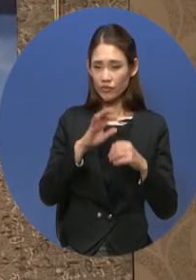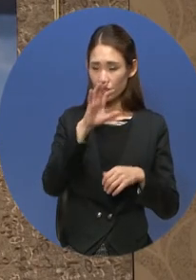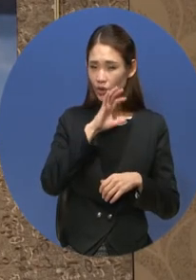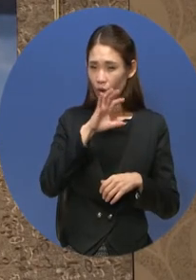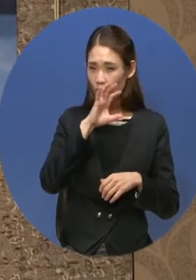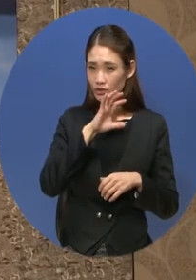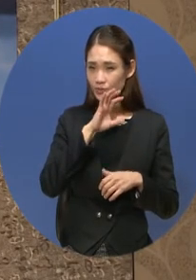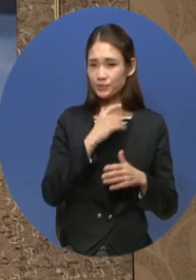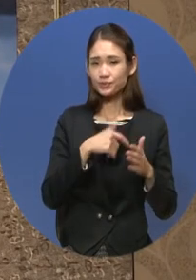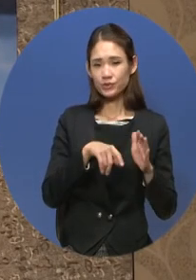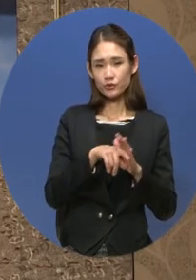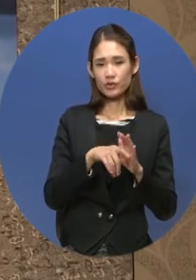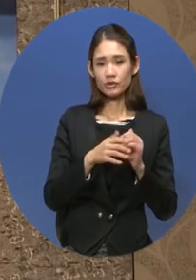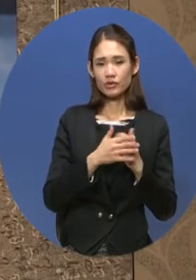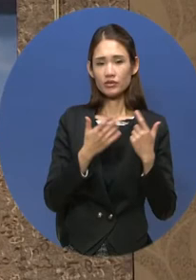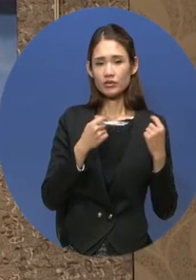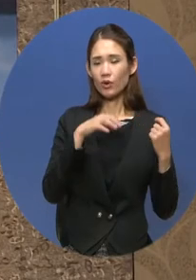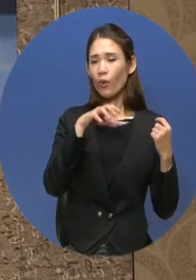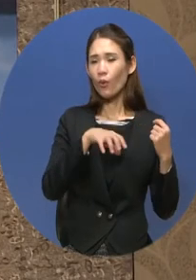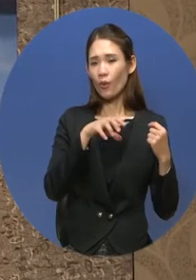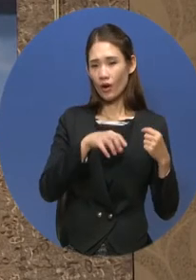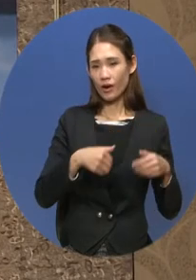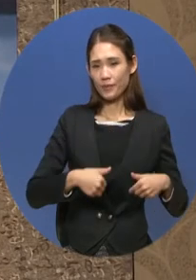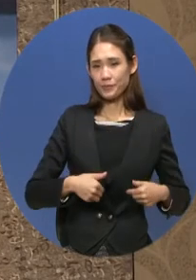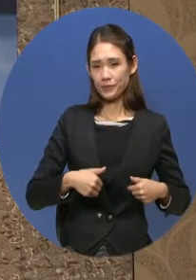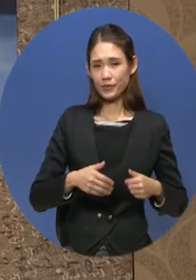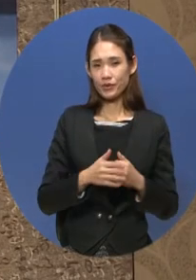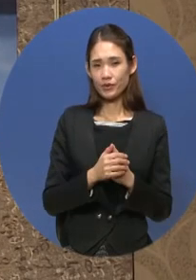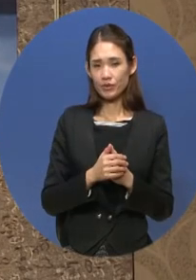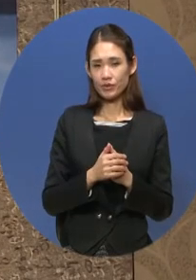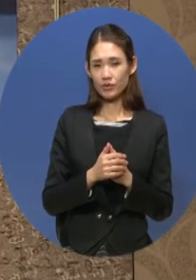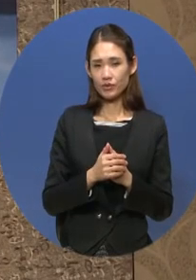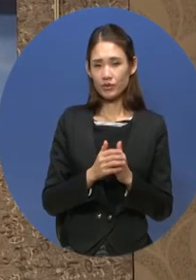계속해서 연습할 수 있도록 그런 공간이 필요하다.